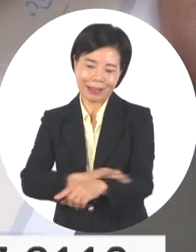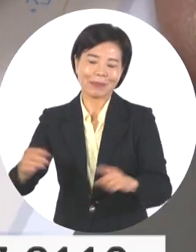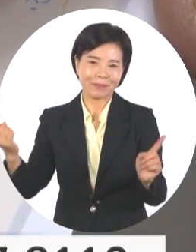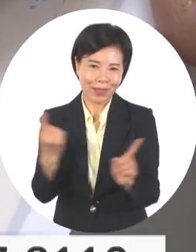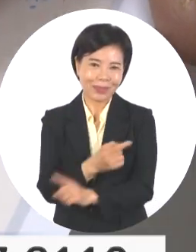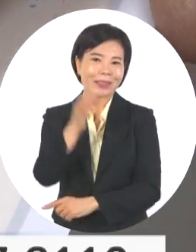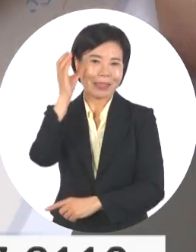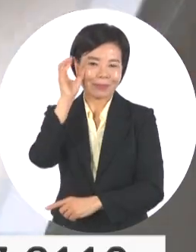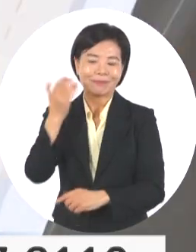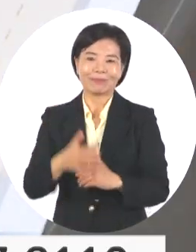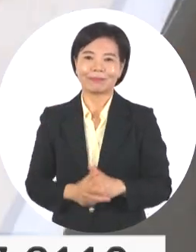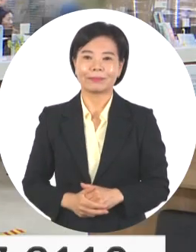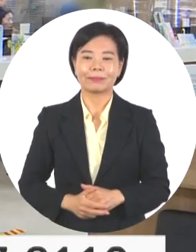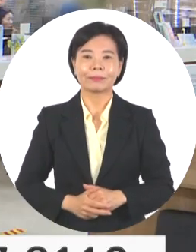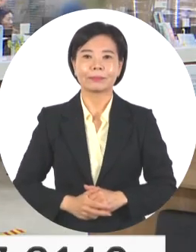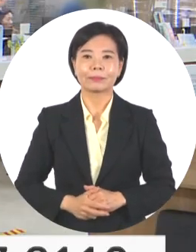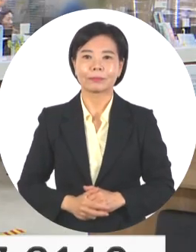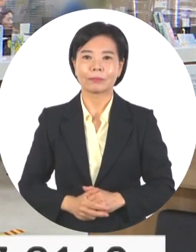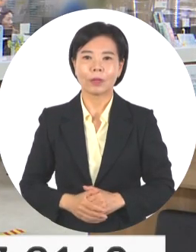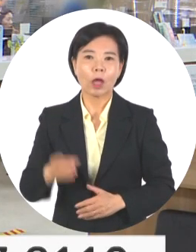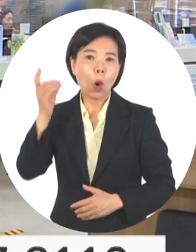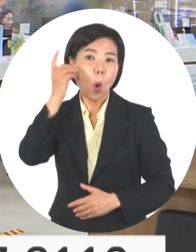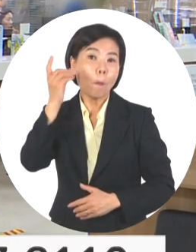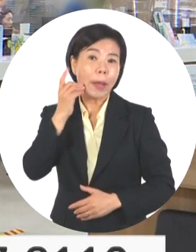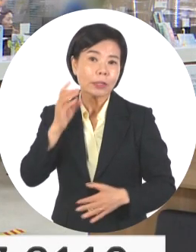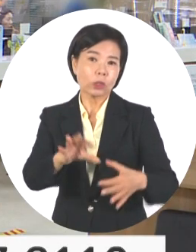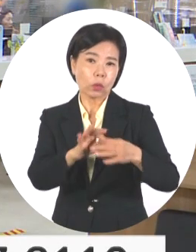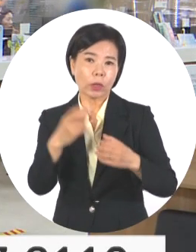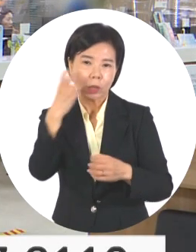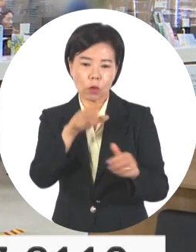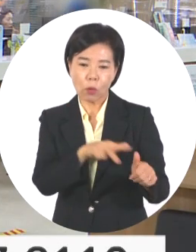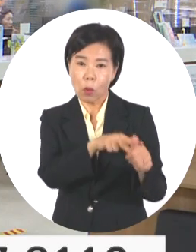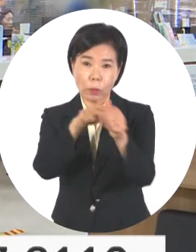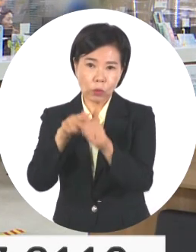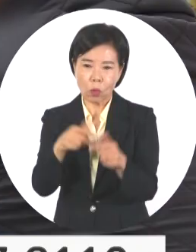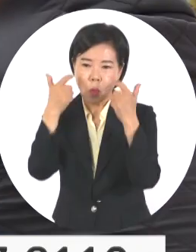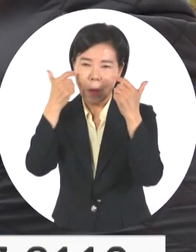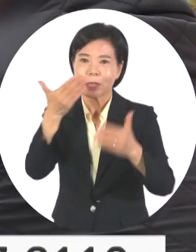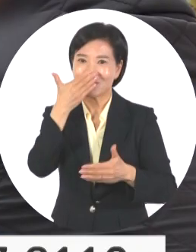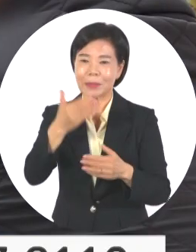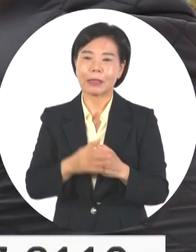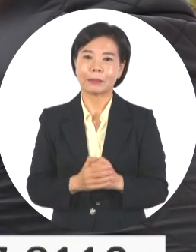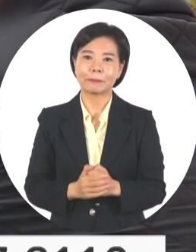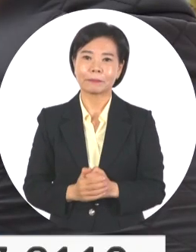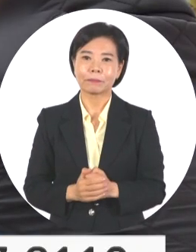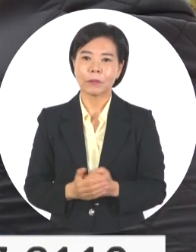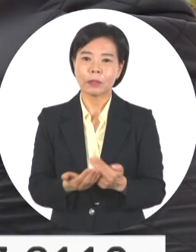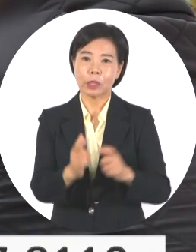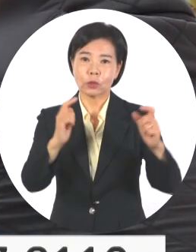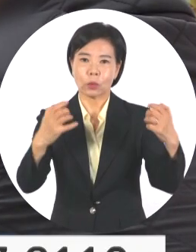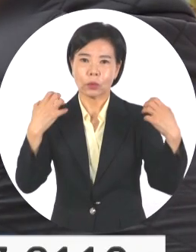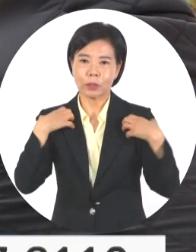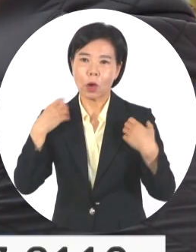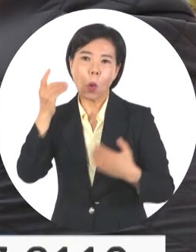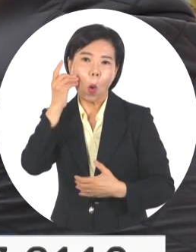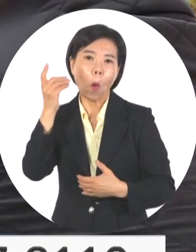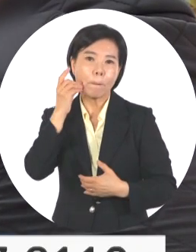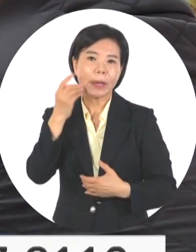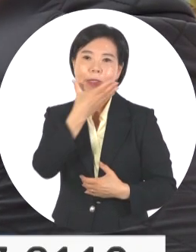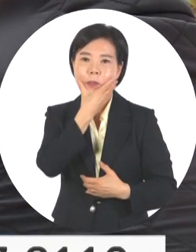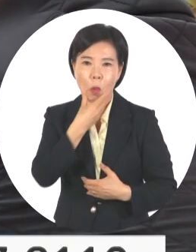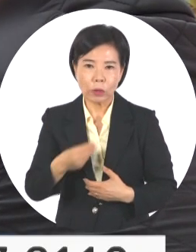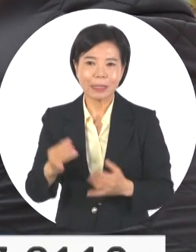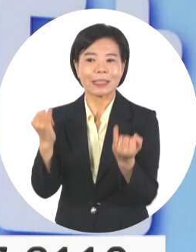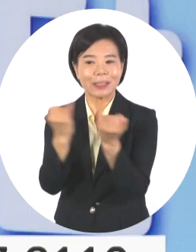것으로 기대됩니다. 누리집을 통해 돌봄 정보를 한눈에 확인할 수 있으며 제주도청 누리집,